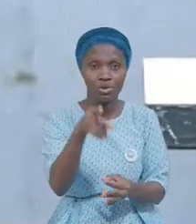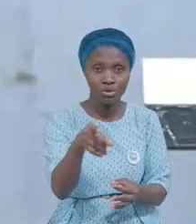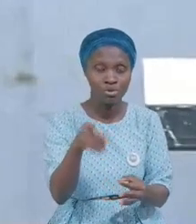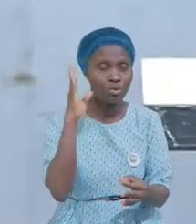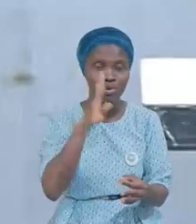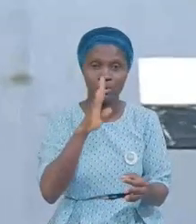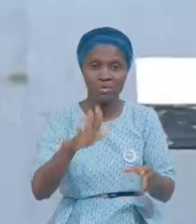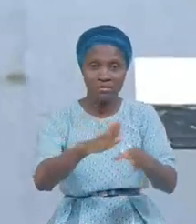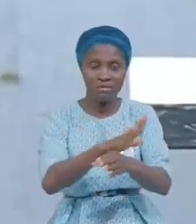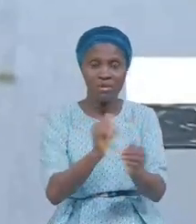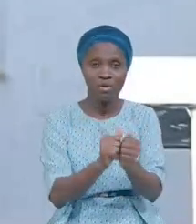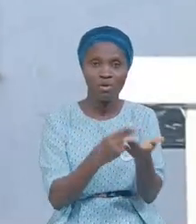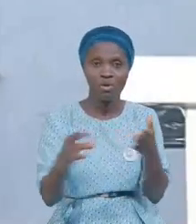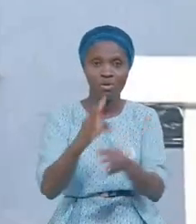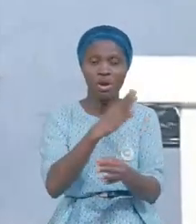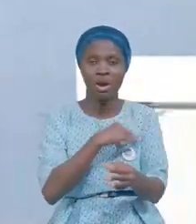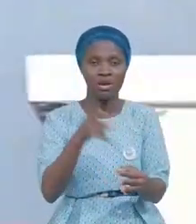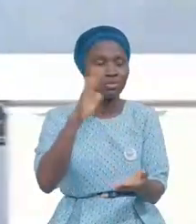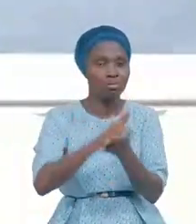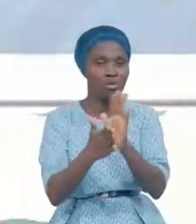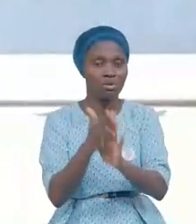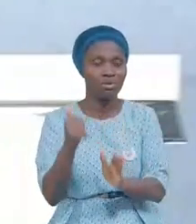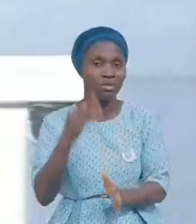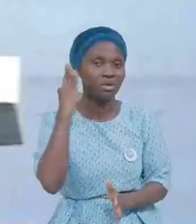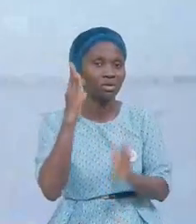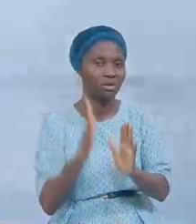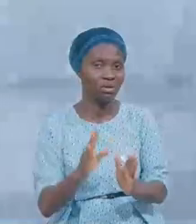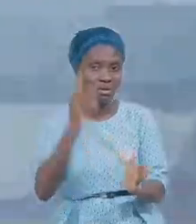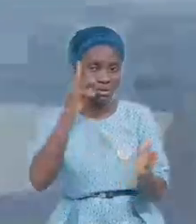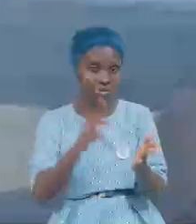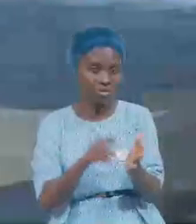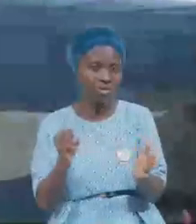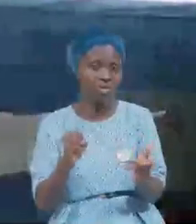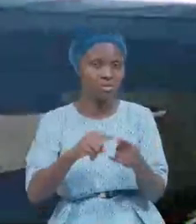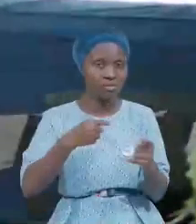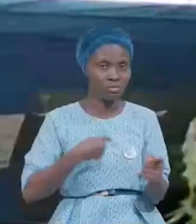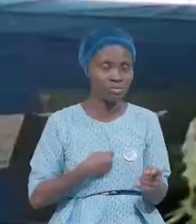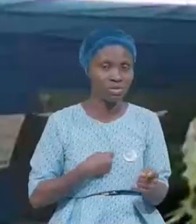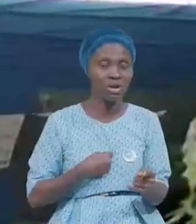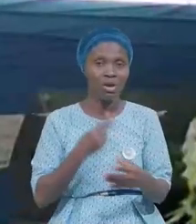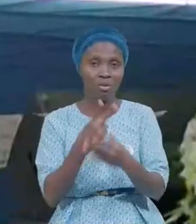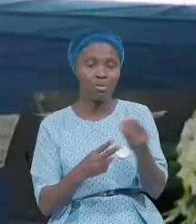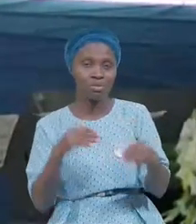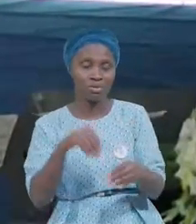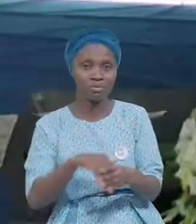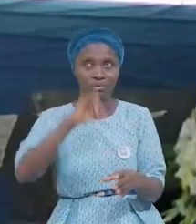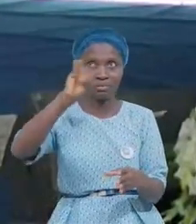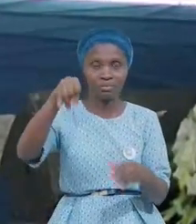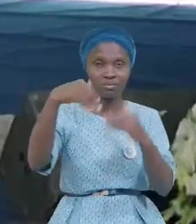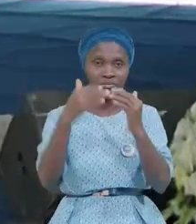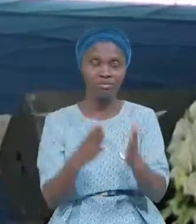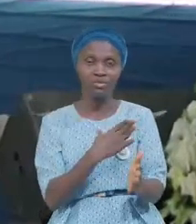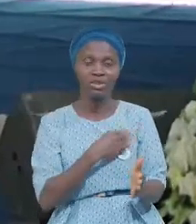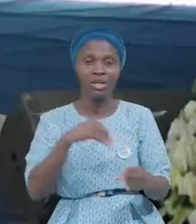remplis, revêtus du Saint-Esprit et vous serez mes témoins à Jérusalem, dans la Judée, dans la Samarie et jusqu'aux extrémités de la